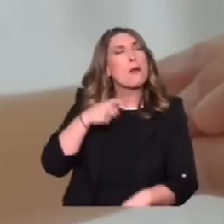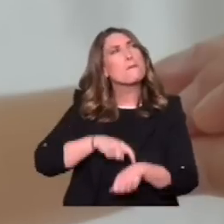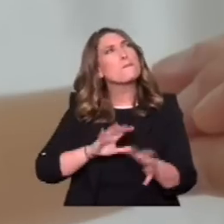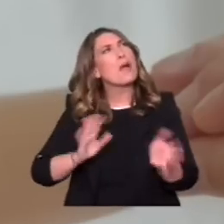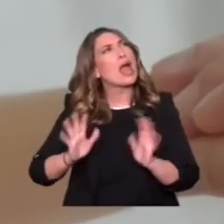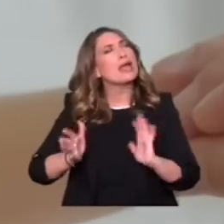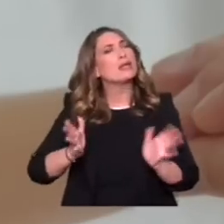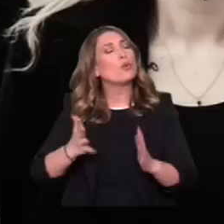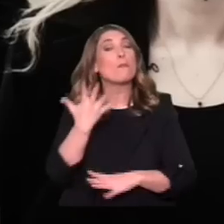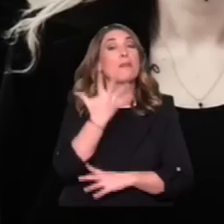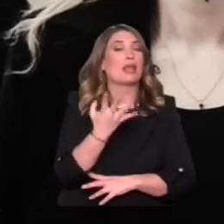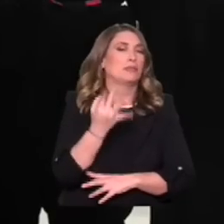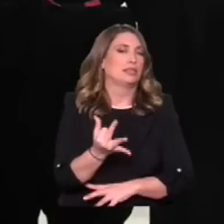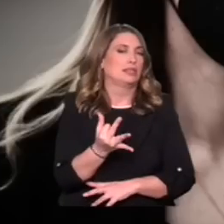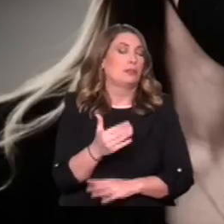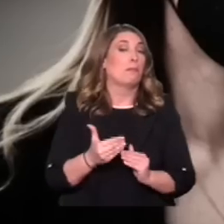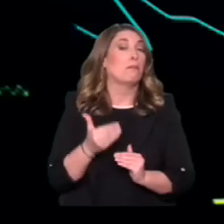περίπου στις 5.30.